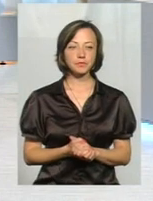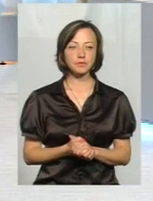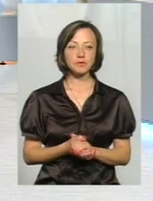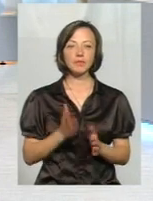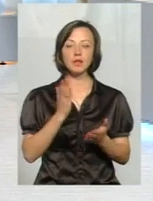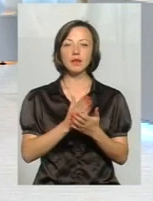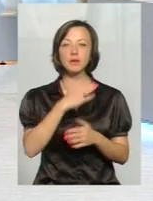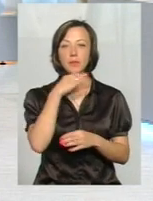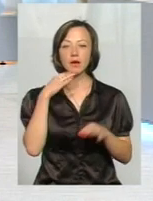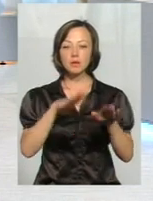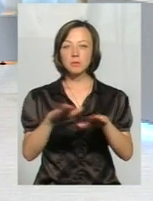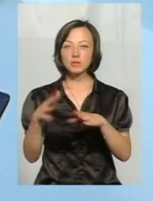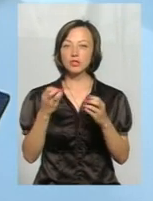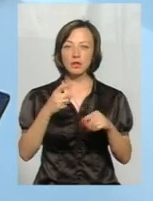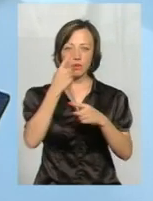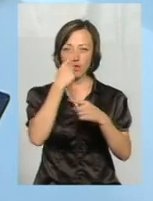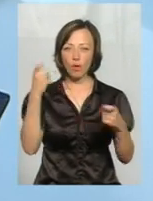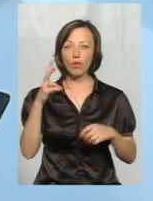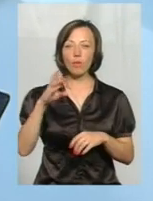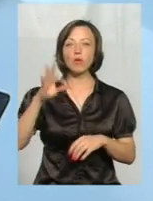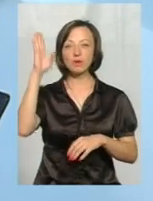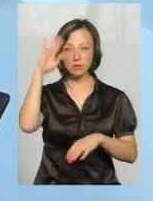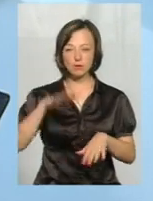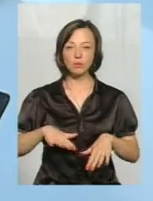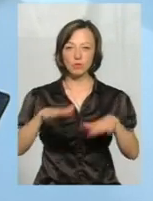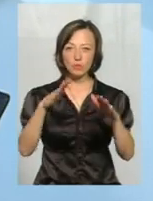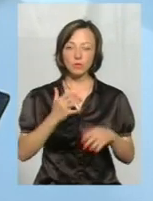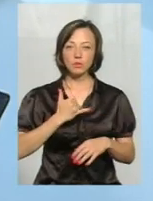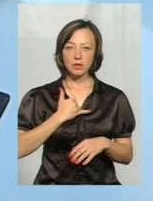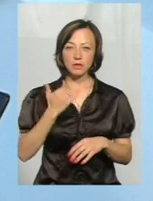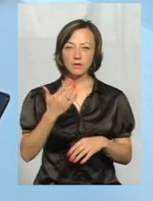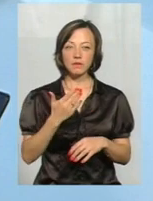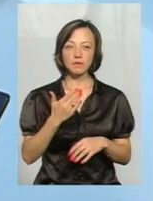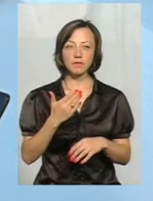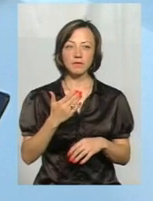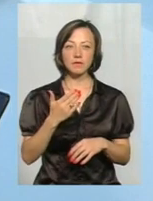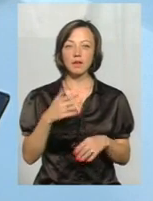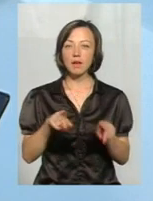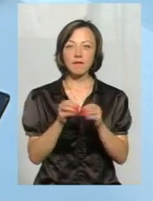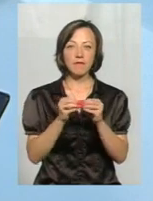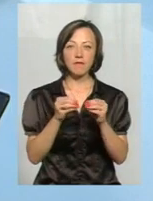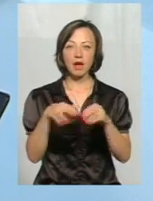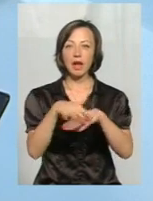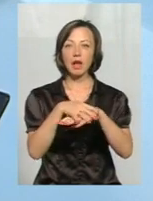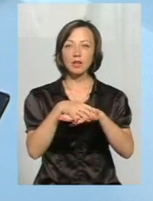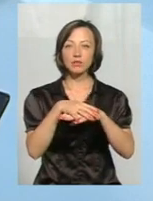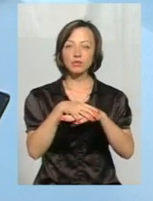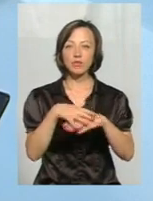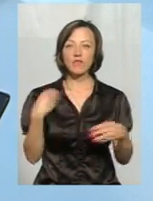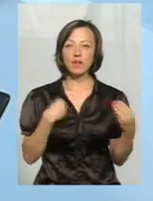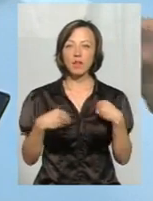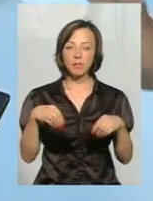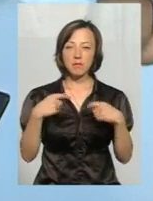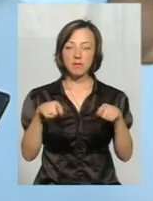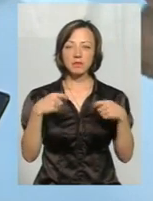таких масивів, про які ще не говориться, але вони затоплюються в нас. Той же самий наш речовий ринок, там кіоски плавають, тому що дуже